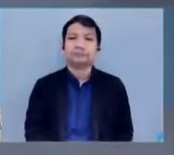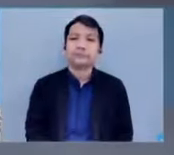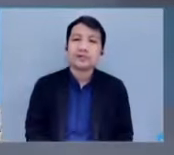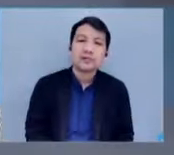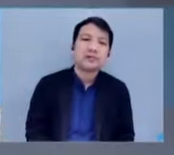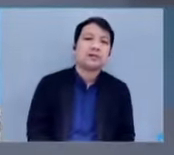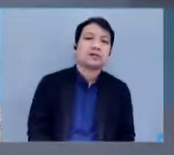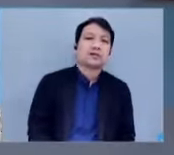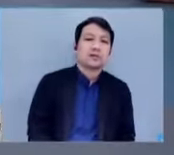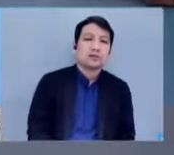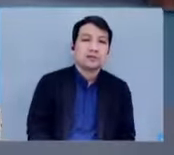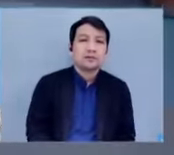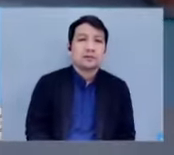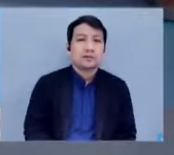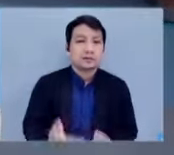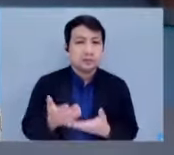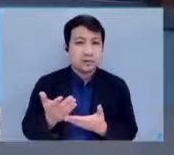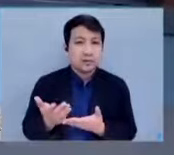sana